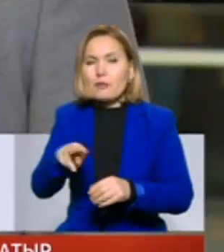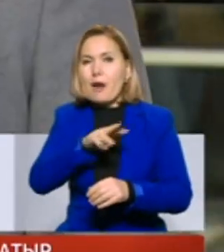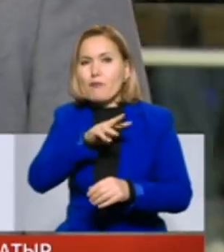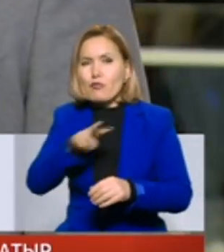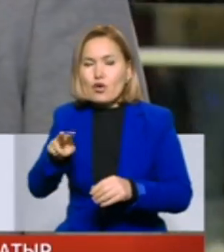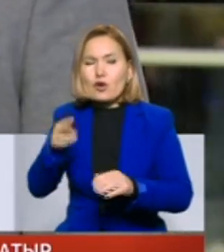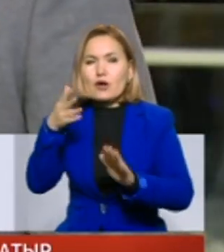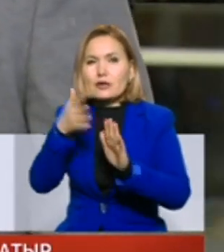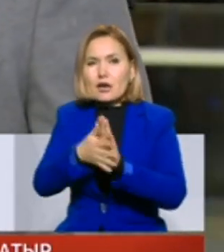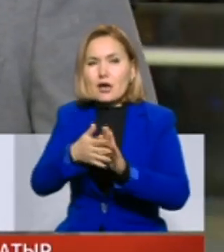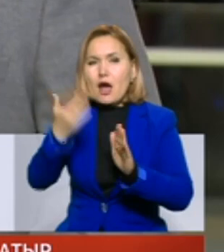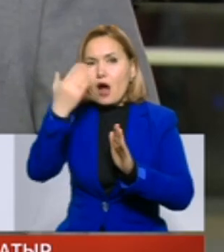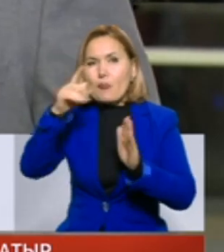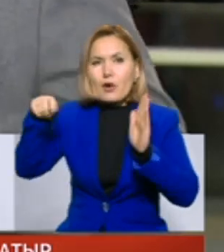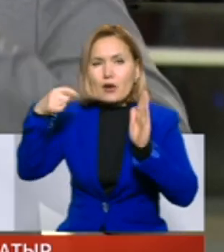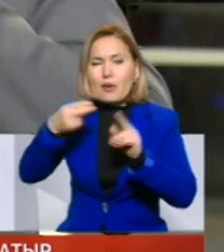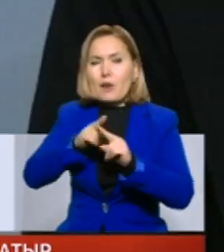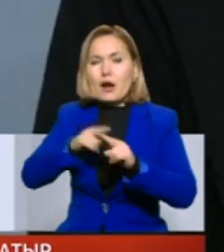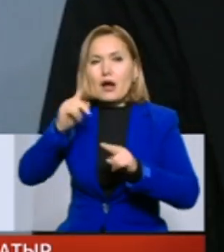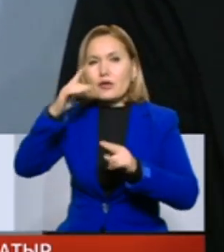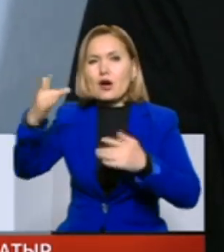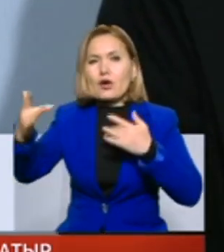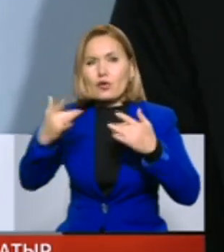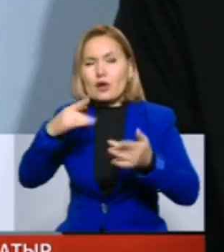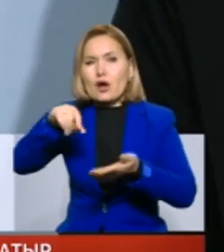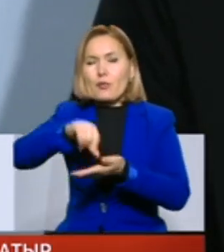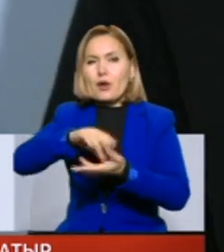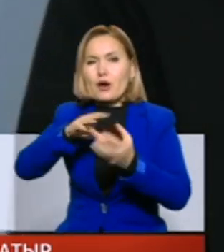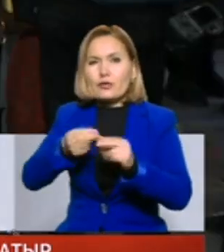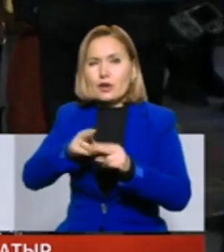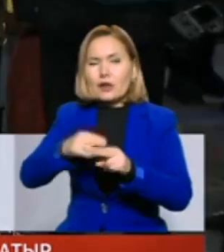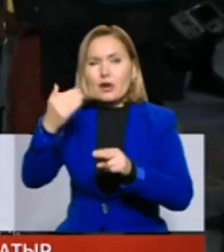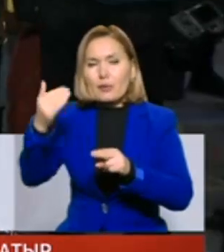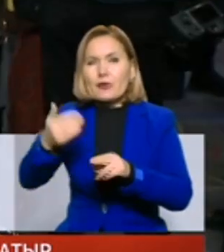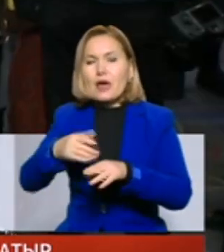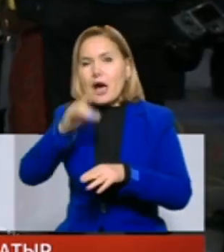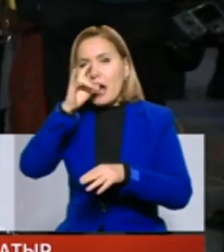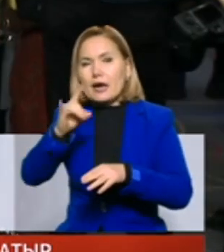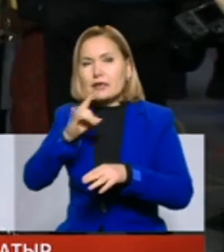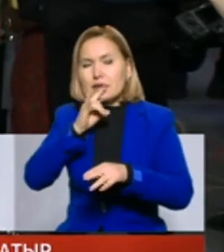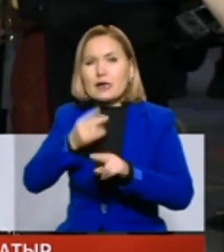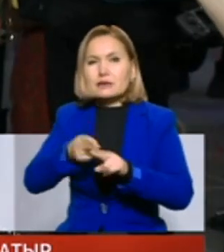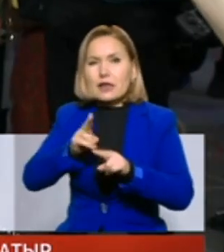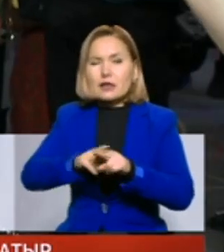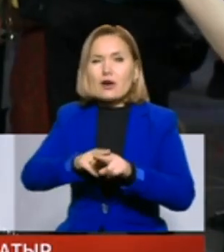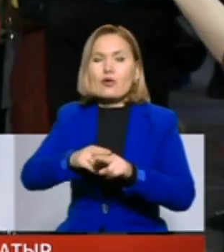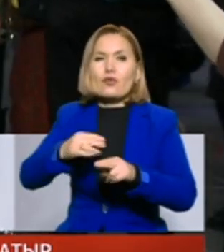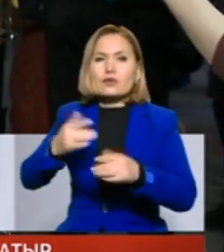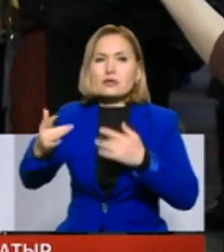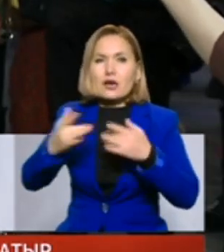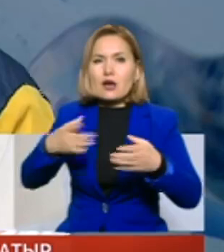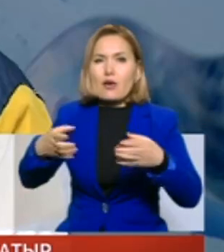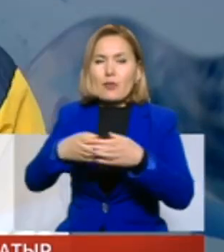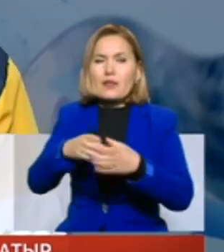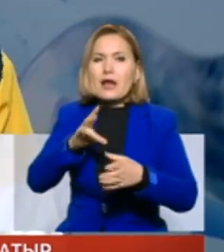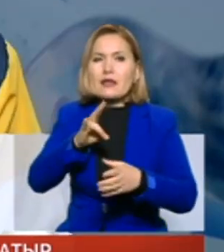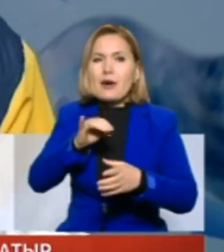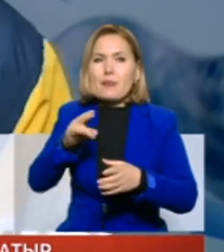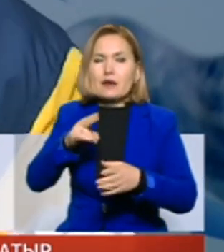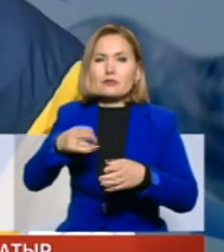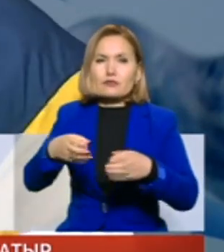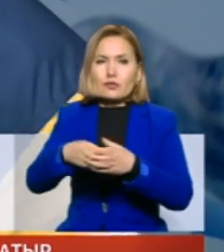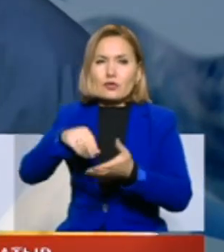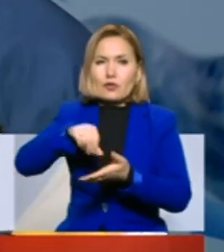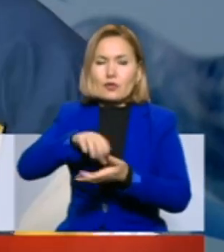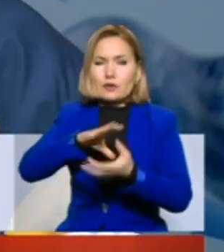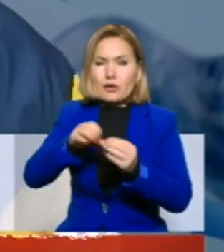қаражат кеткен. Фильмде елімізге белгілі актерлер бой көрсетті. Ал күрделі сахналарды қазақстандық номад каскадерлер тобы орындаған. Менің өзімнің